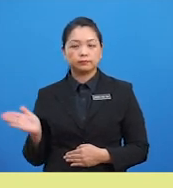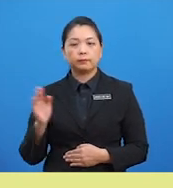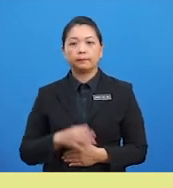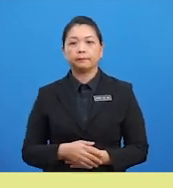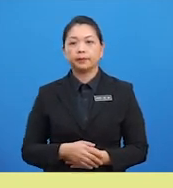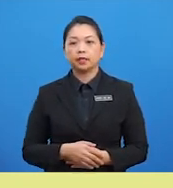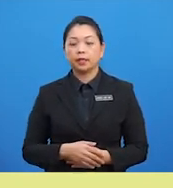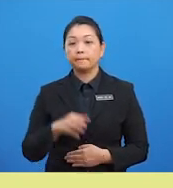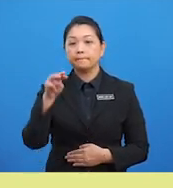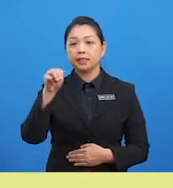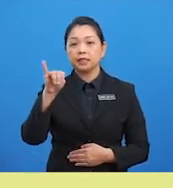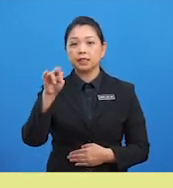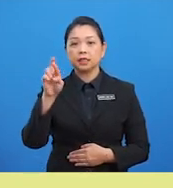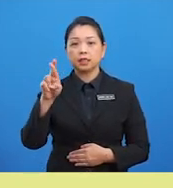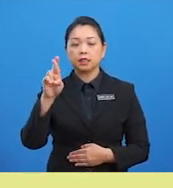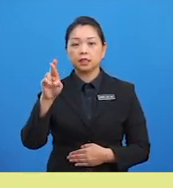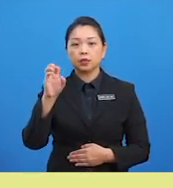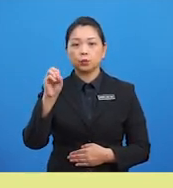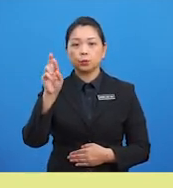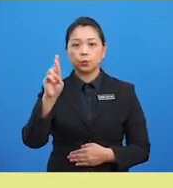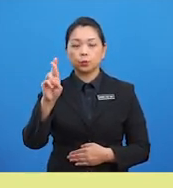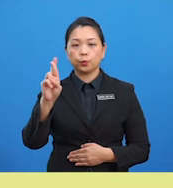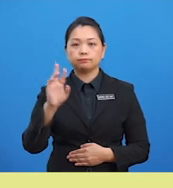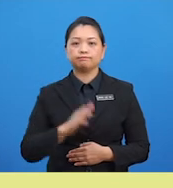iaitu mirror.